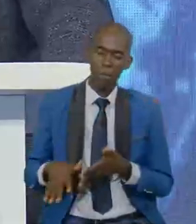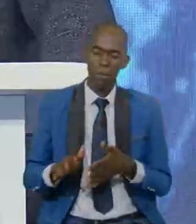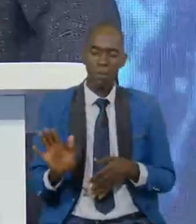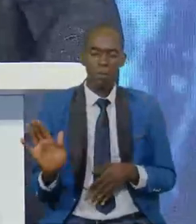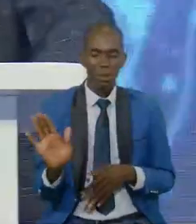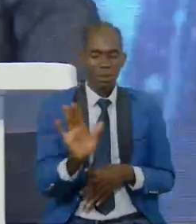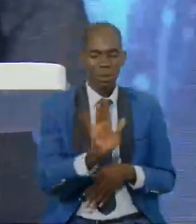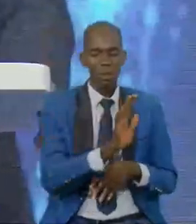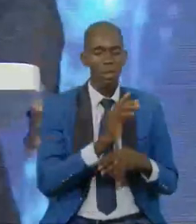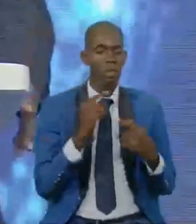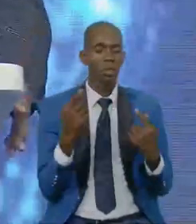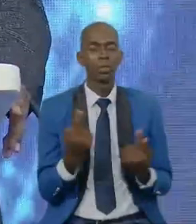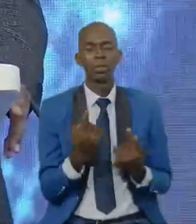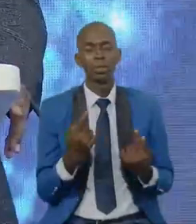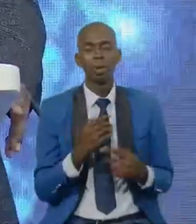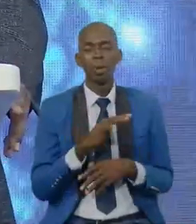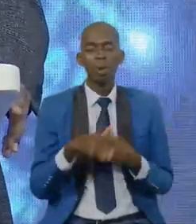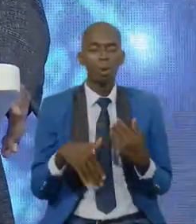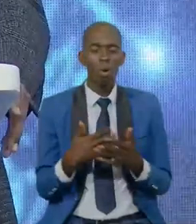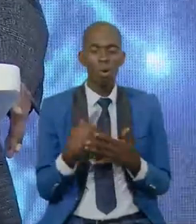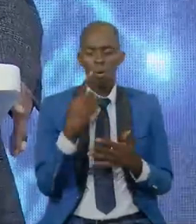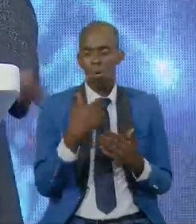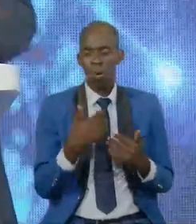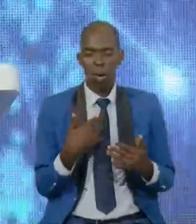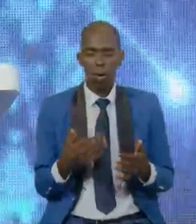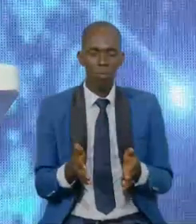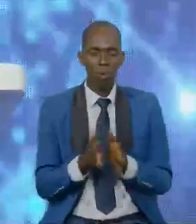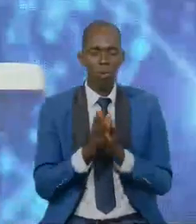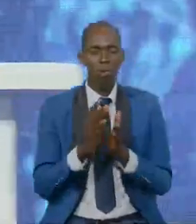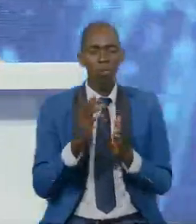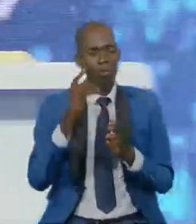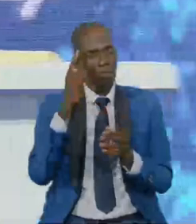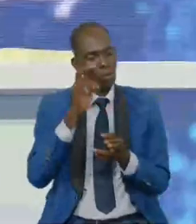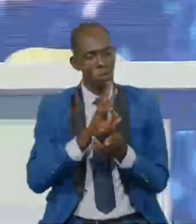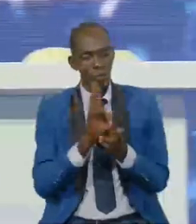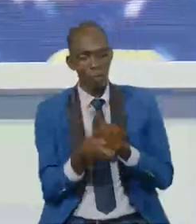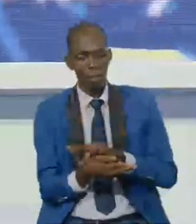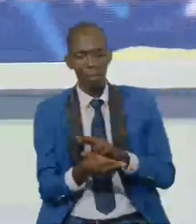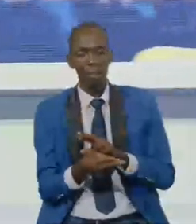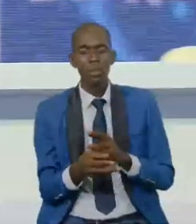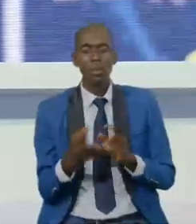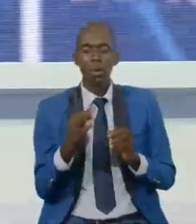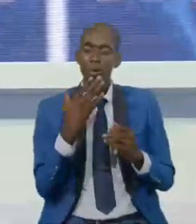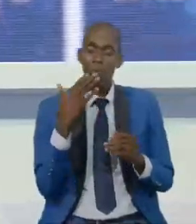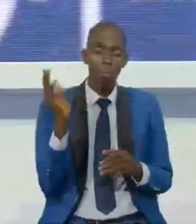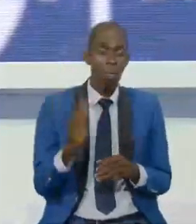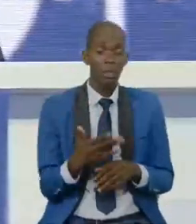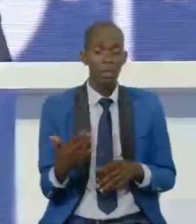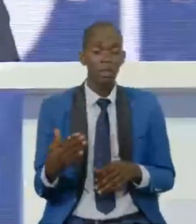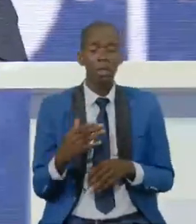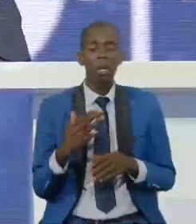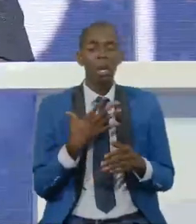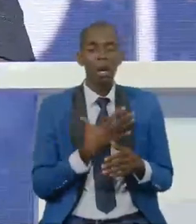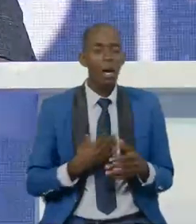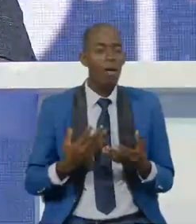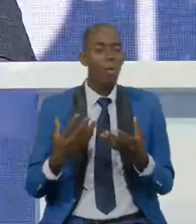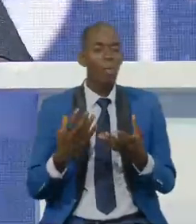ont abandonné leur péché, tous ceux qui se sont repentis de leurs